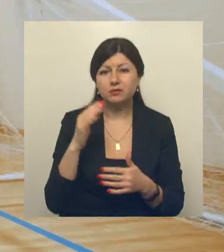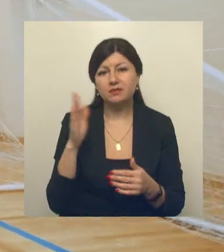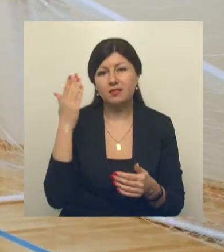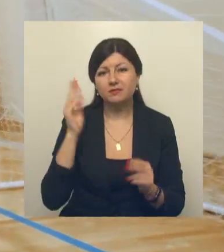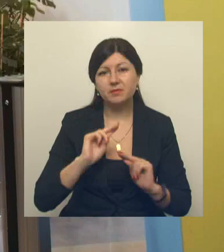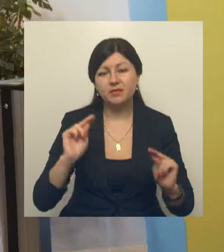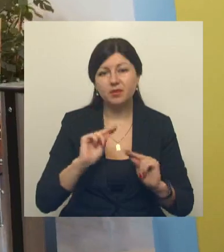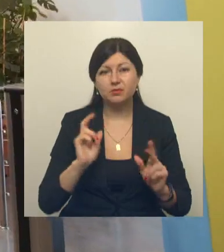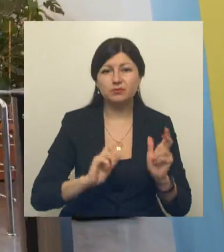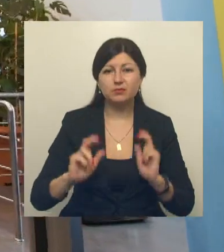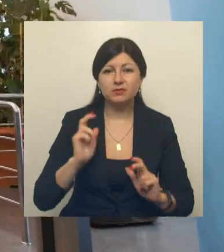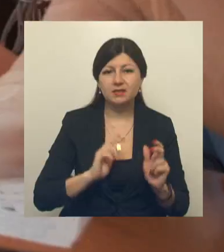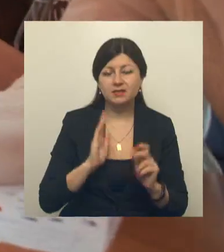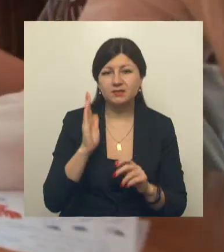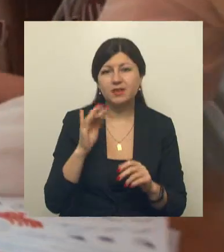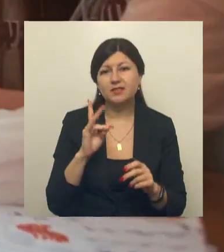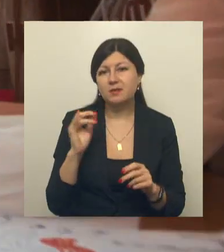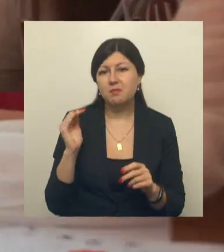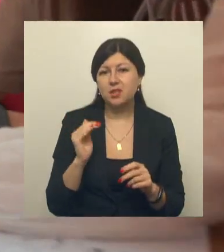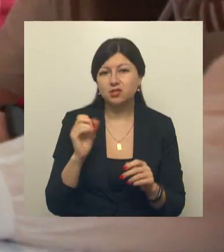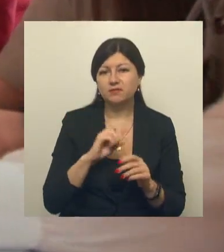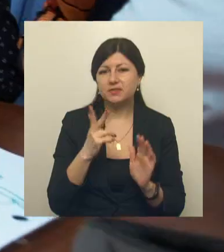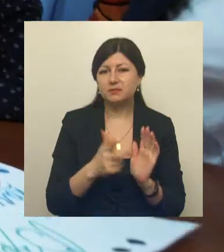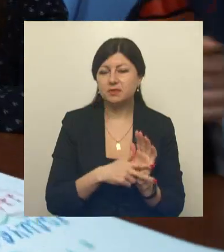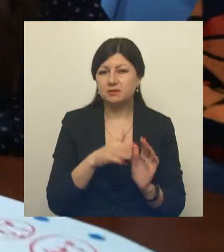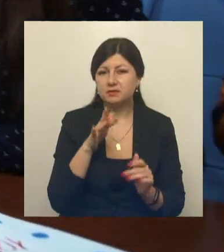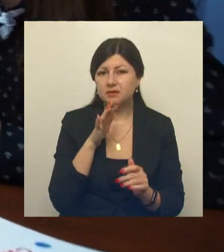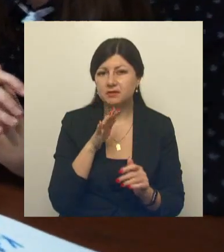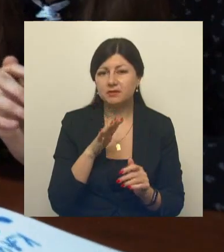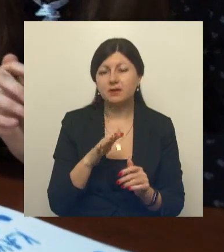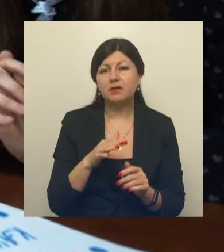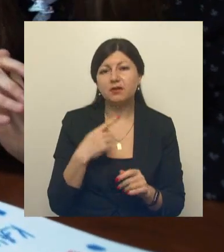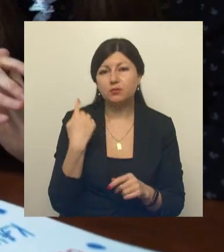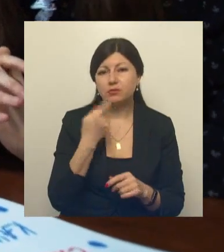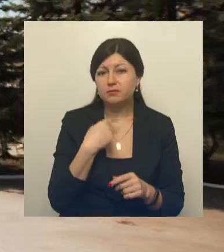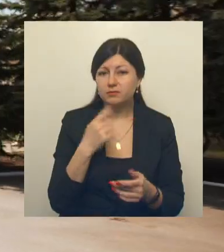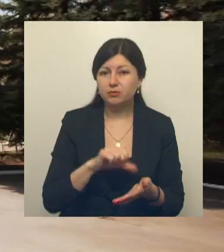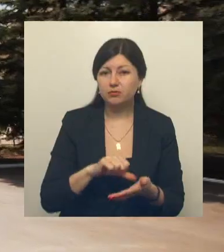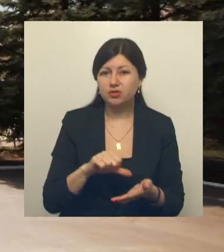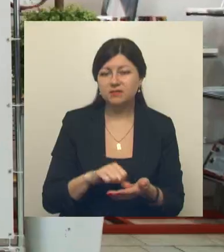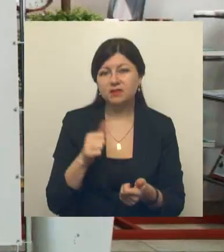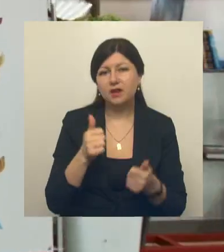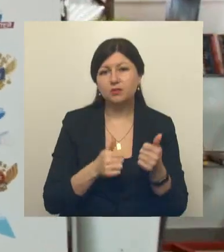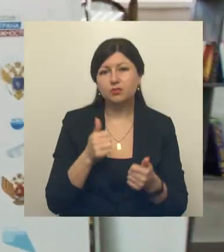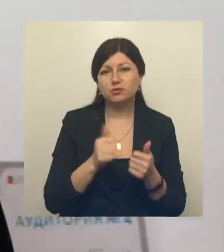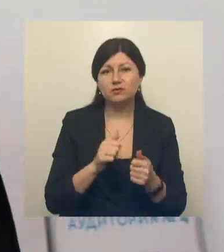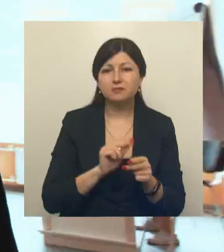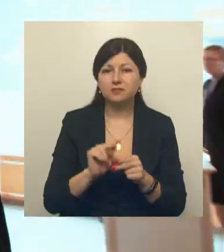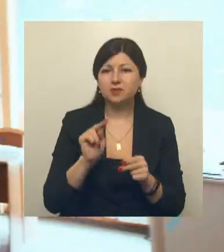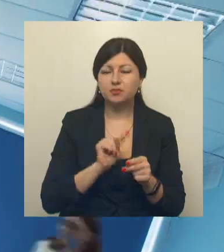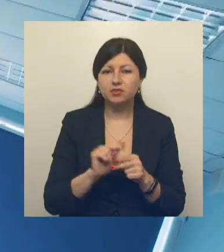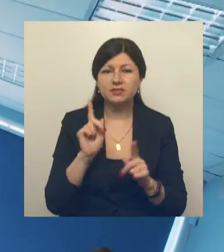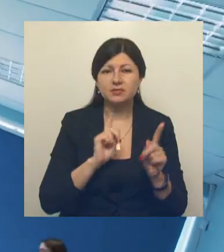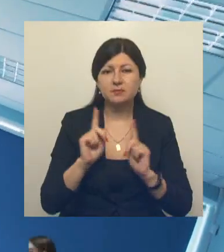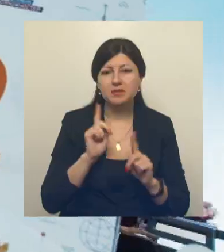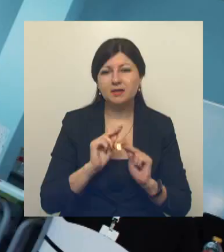педагогов и перспективных студентов не младше 18 лет. Участие индивидуальное. Конкурсанты пройдут обучающие семинары